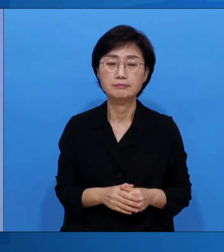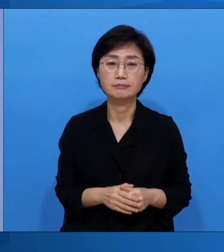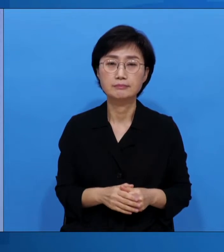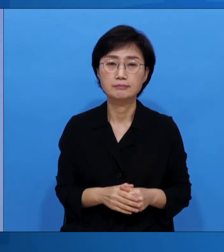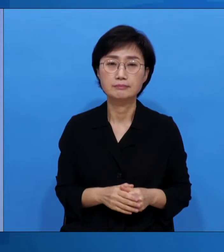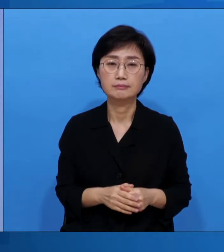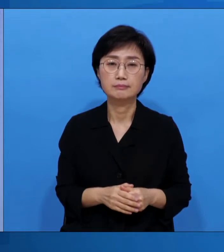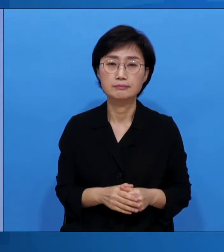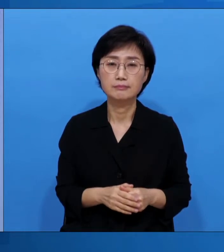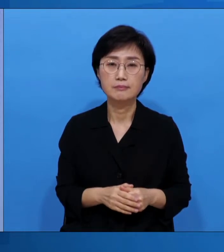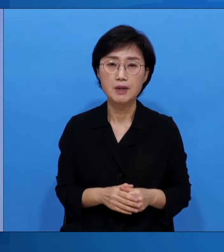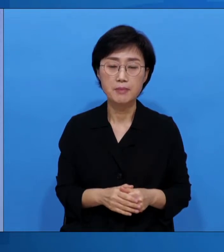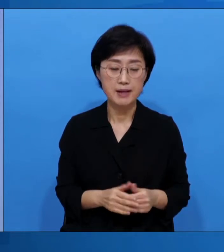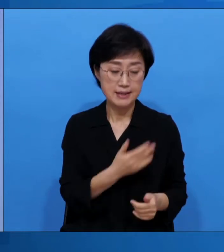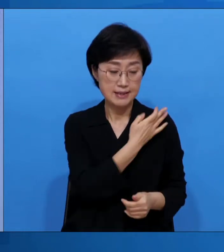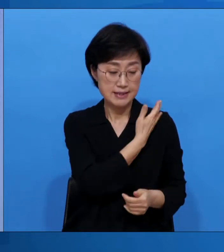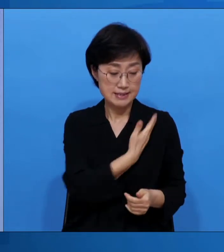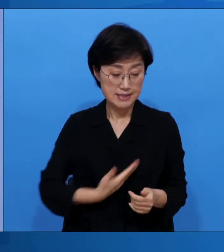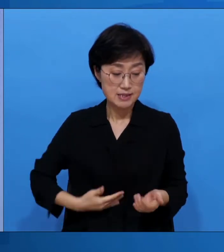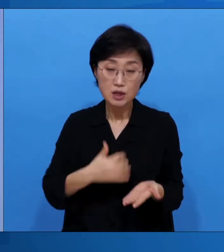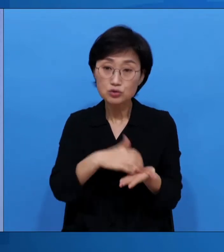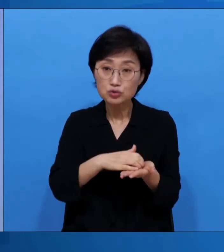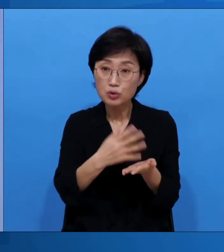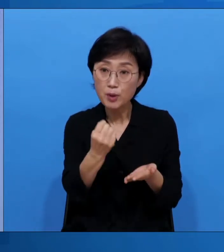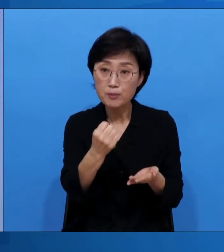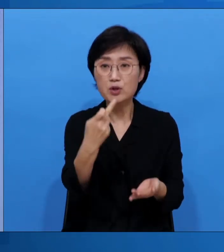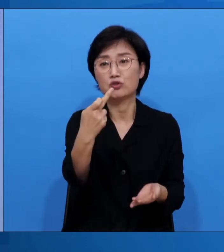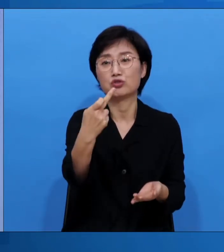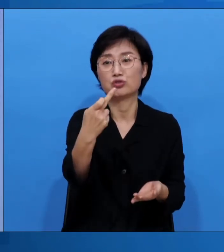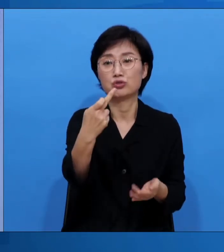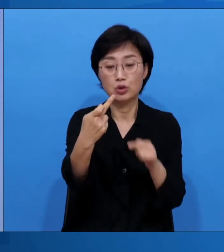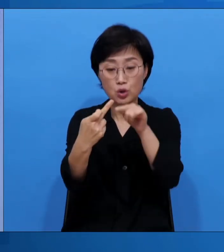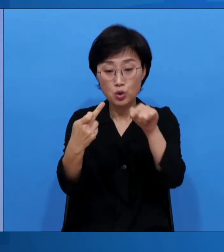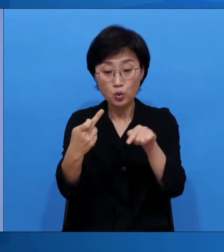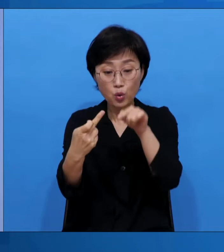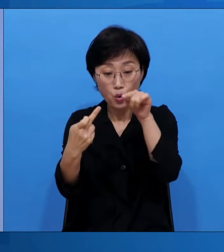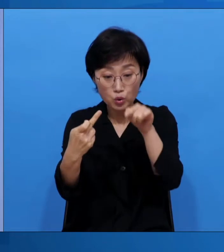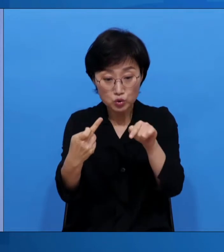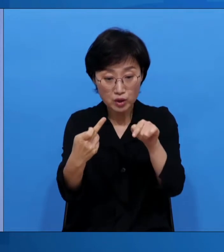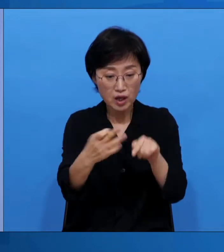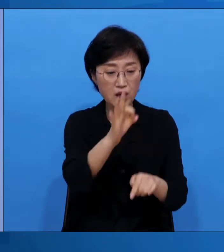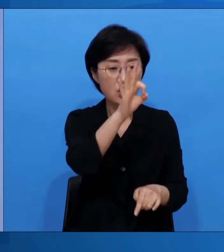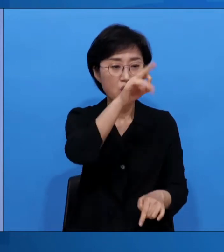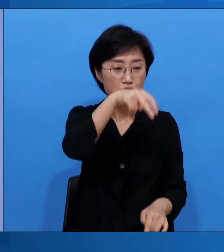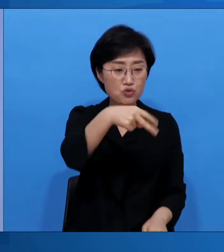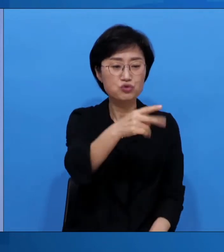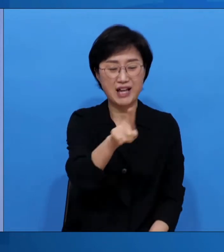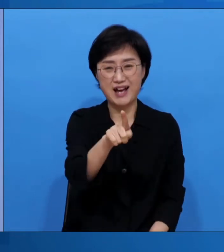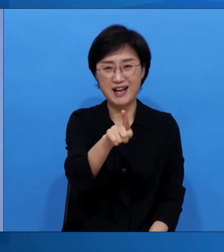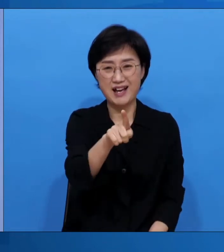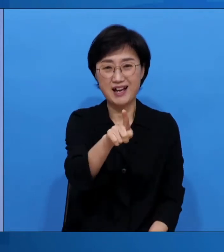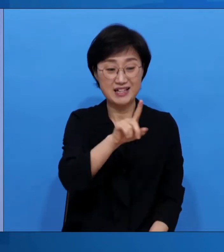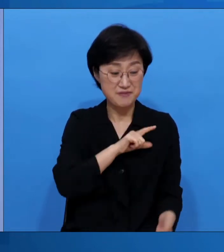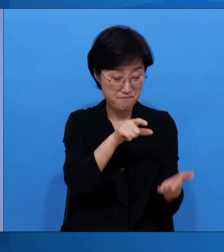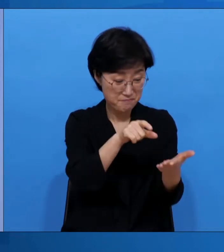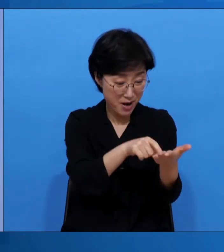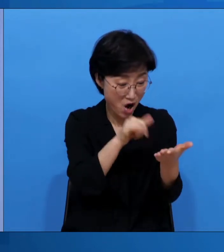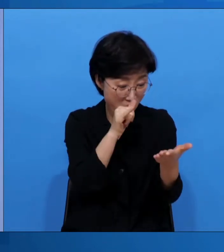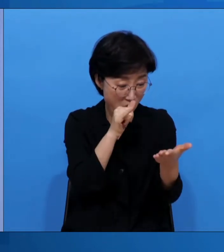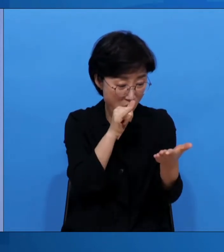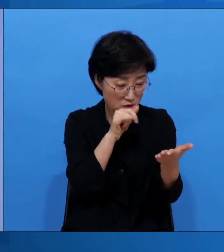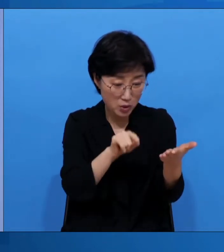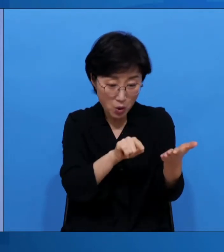disciples. 12명의 이름이 나오면서 가룟유다도 나오죠. 그건 이미 처음부터 예수를 판자라 이렇게 기록돼 나옵니다. And so we see